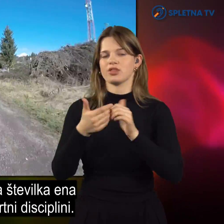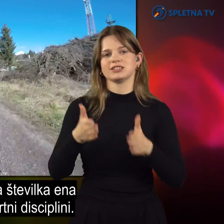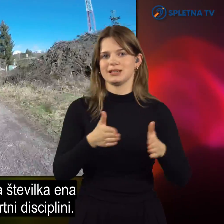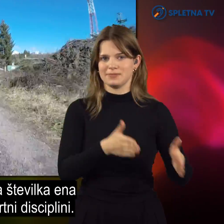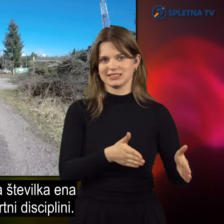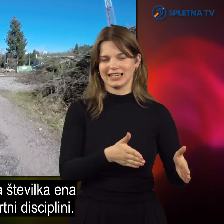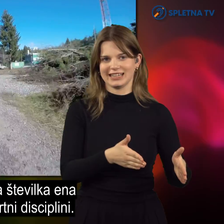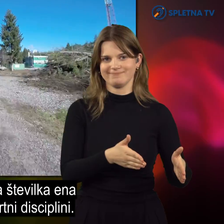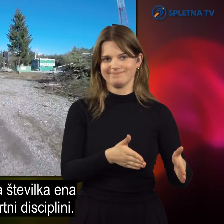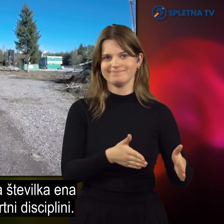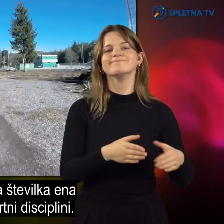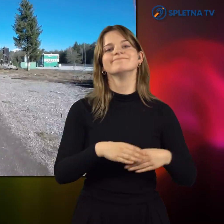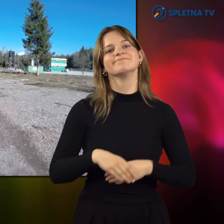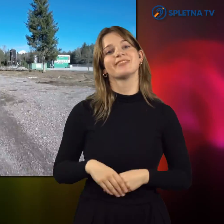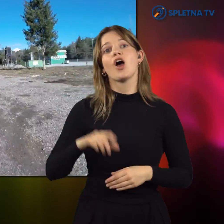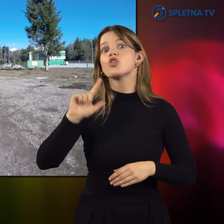športni disciplini.